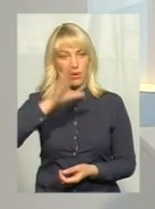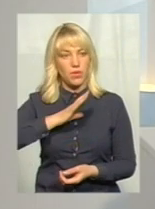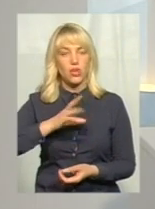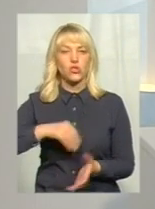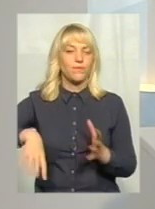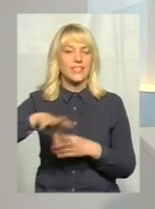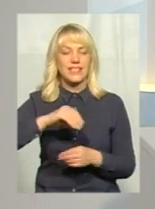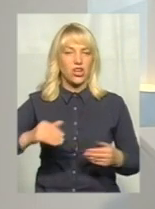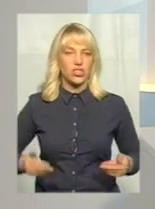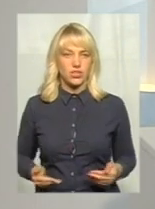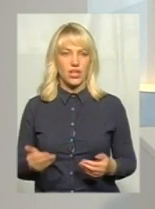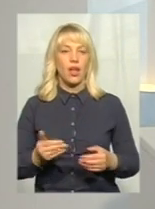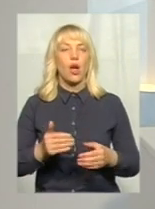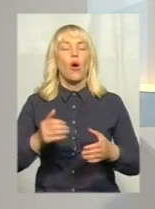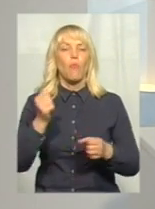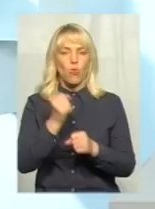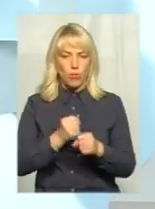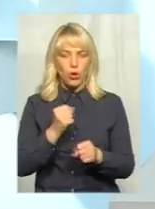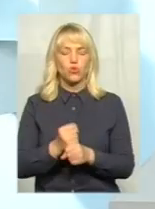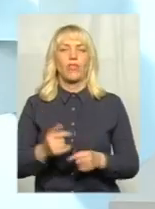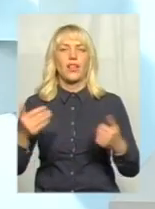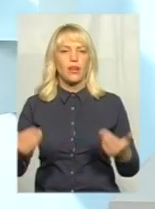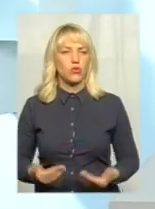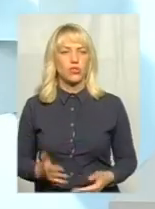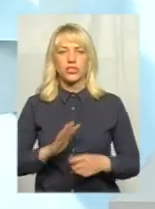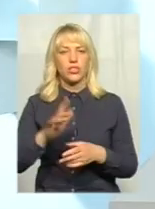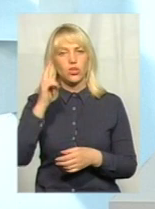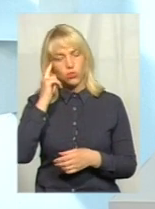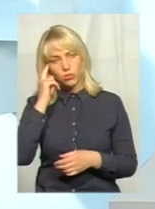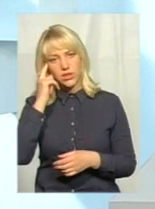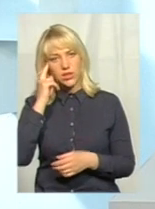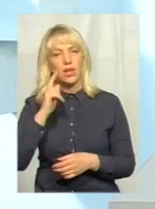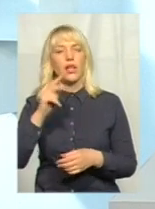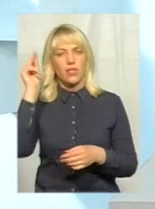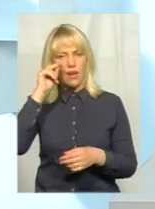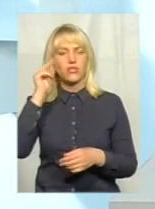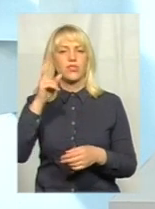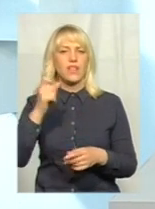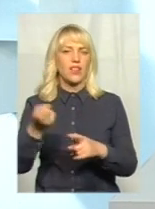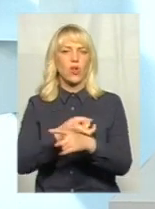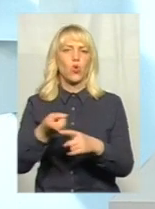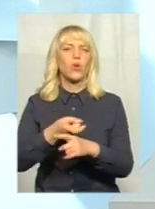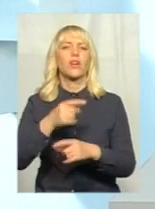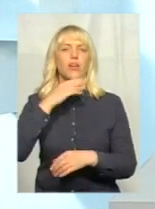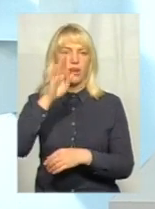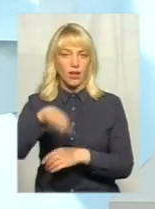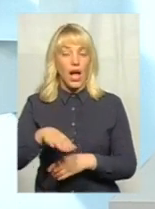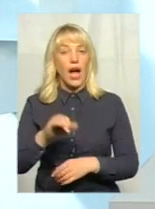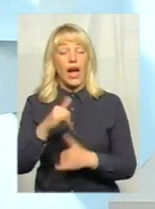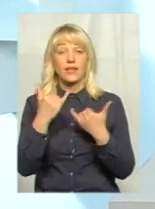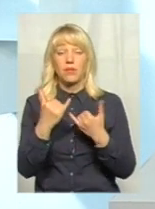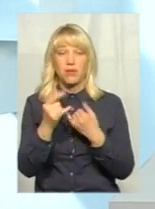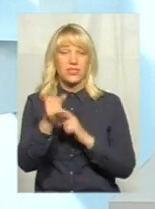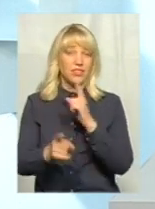життя пропрацювати, прожити і навіть не думати, навчився там на токарі, я міг це робити. Сьогодні так швидко